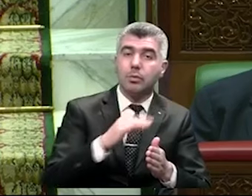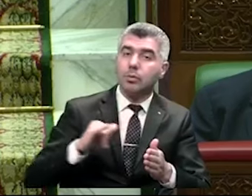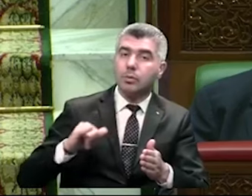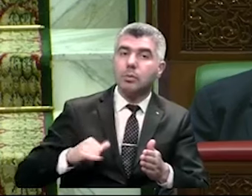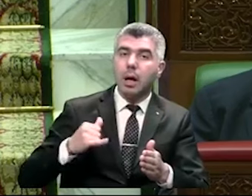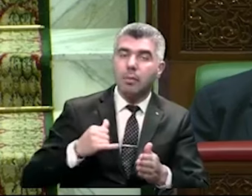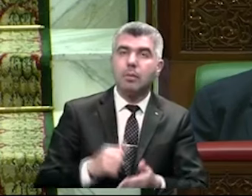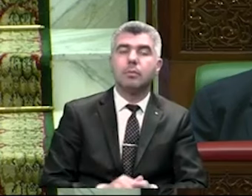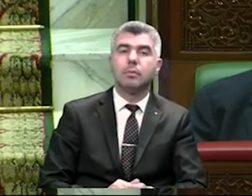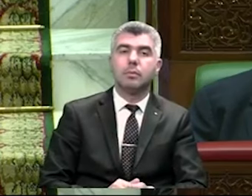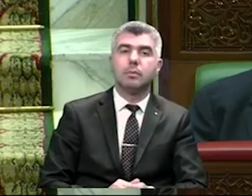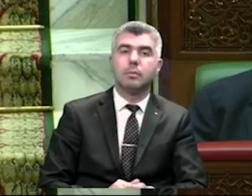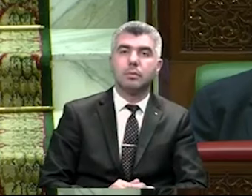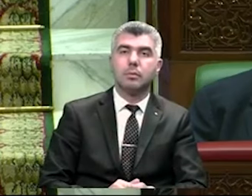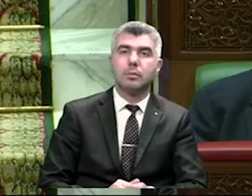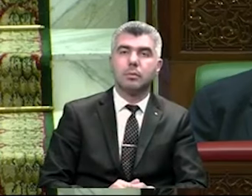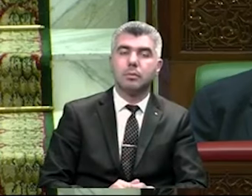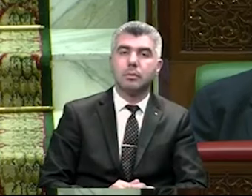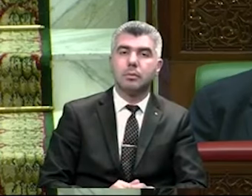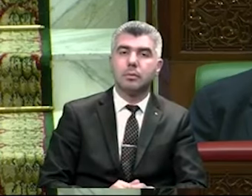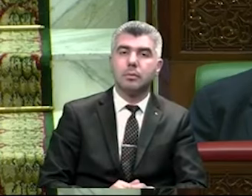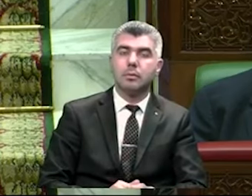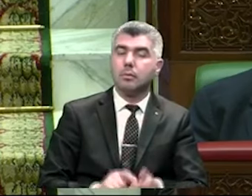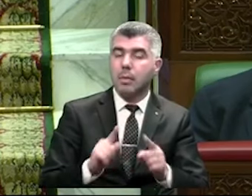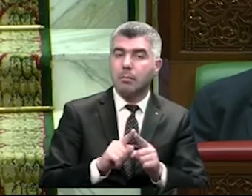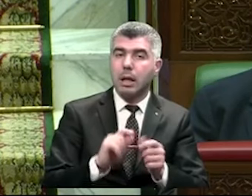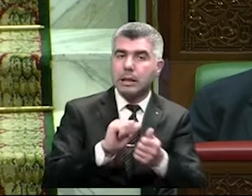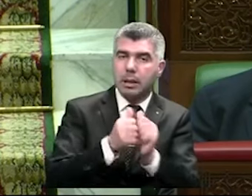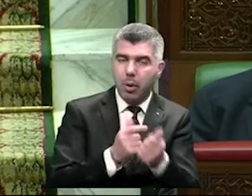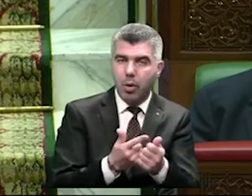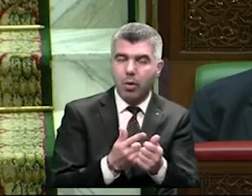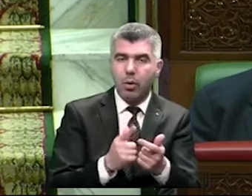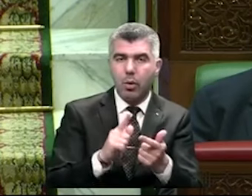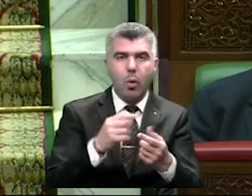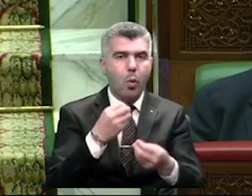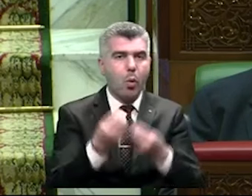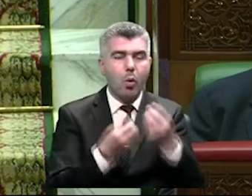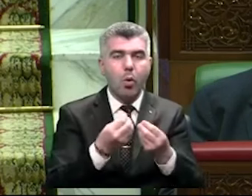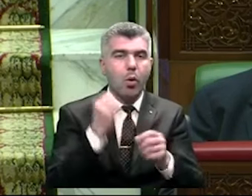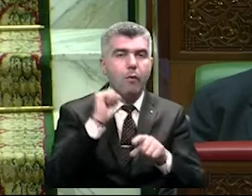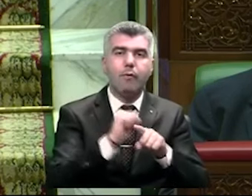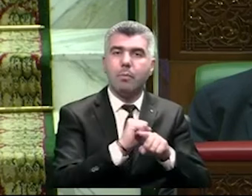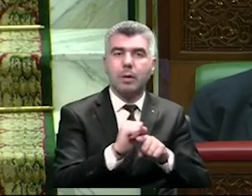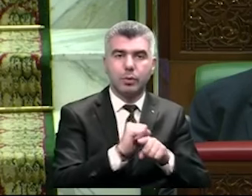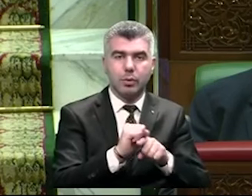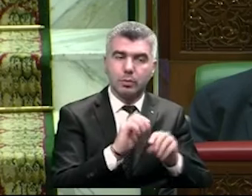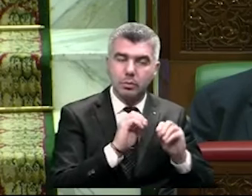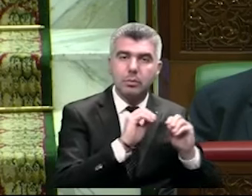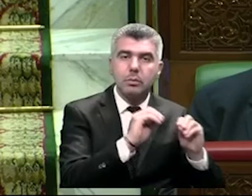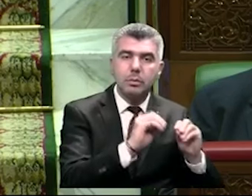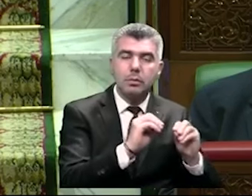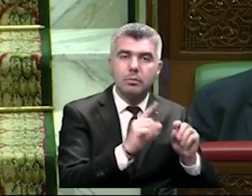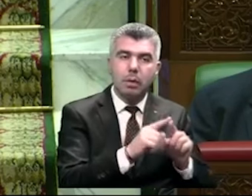سواء سواء سواء في مجال الرياضه او التكوين ويؤثر ايجابا على